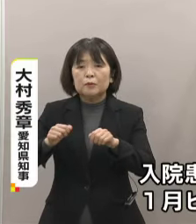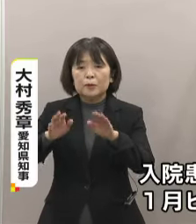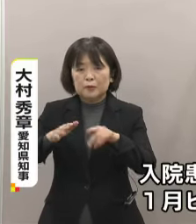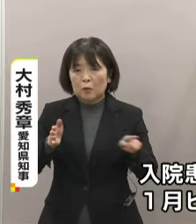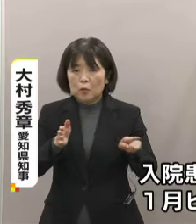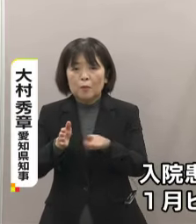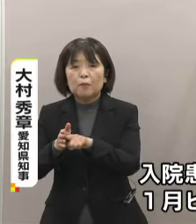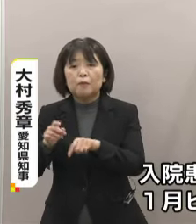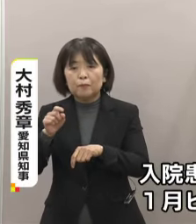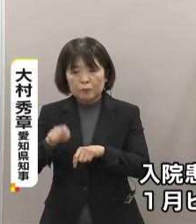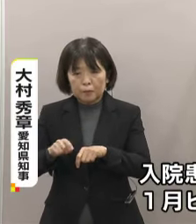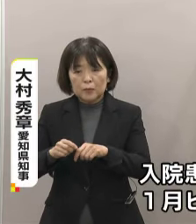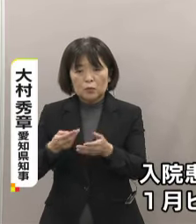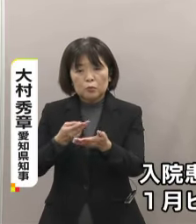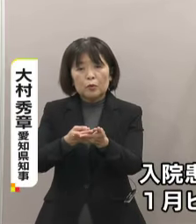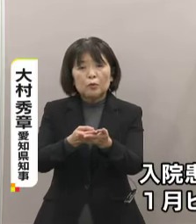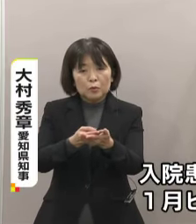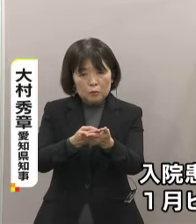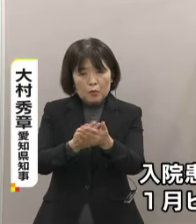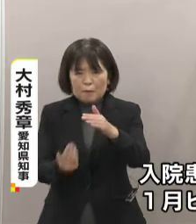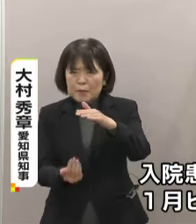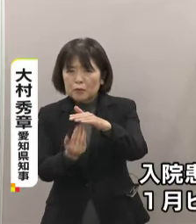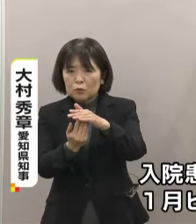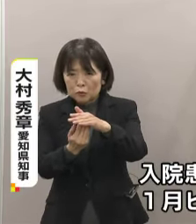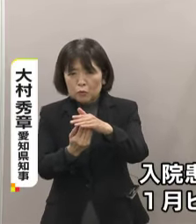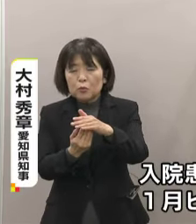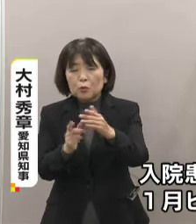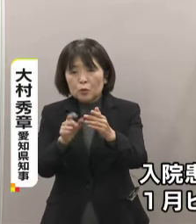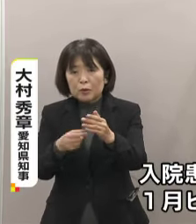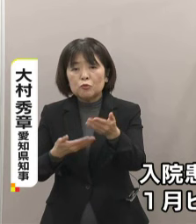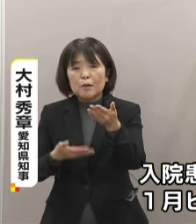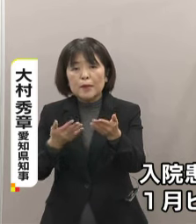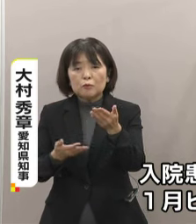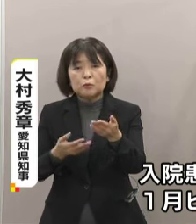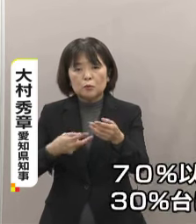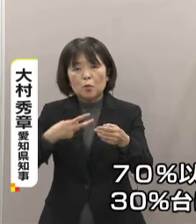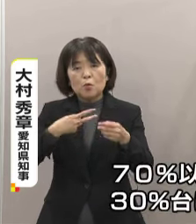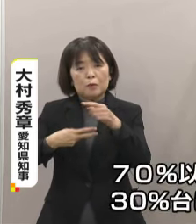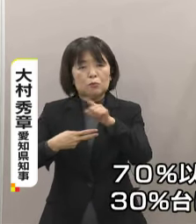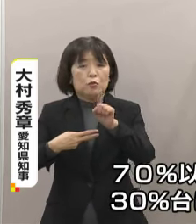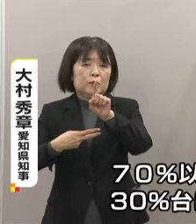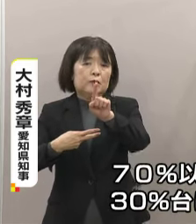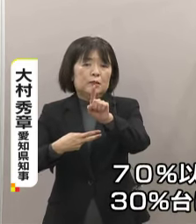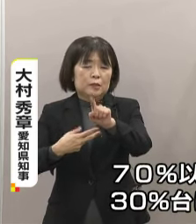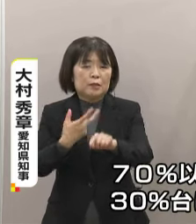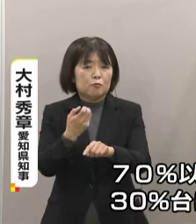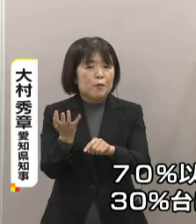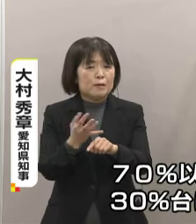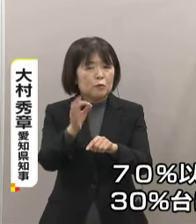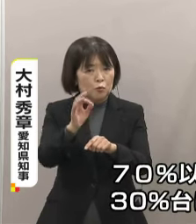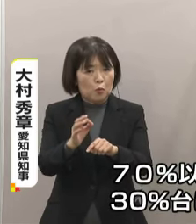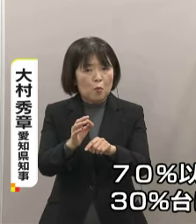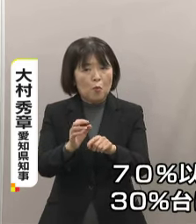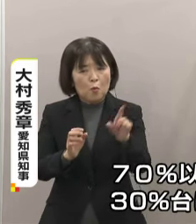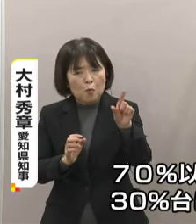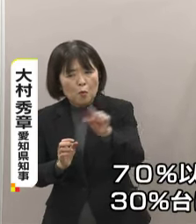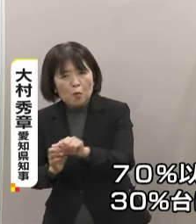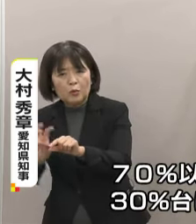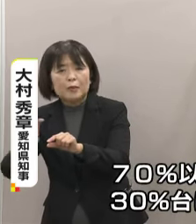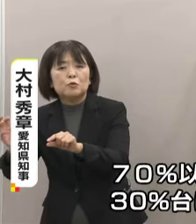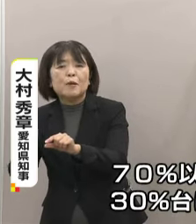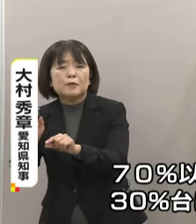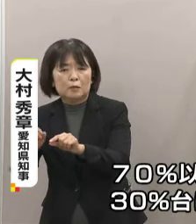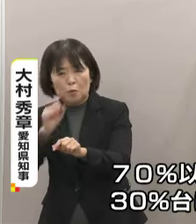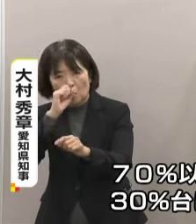入院患者数は1月初めのピーク時の2分の1以下、70% 以上あった病床使用率も 30% 台に改善を